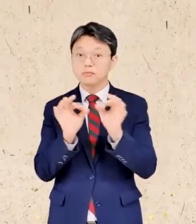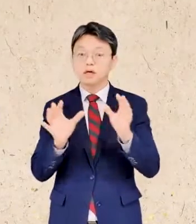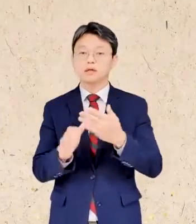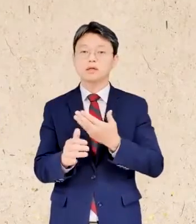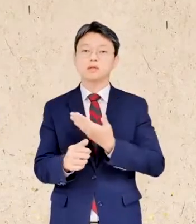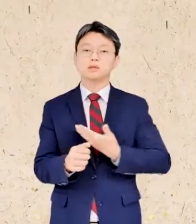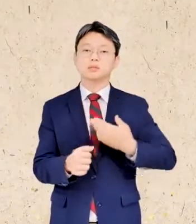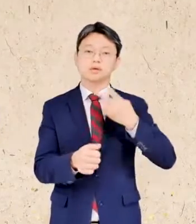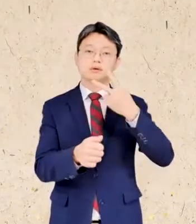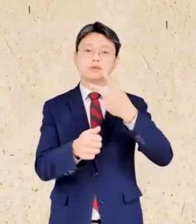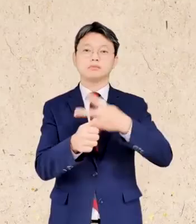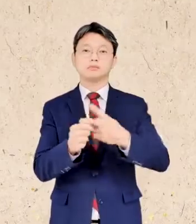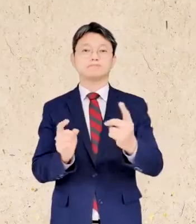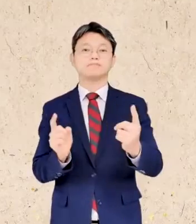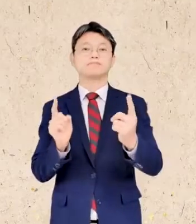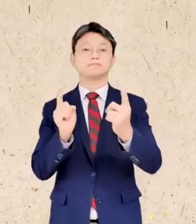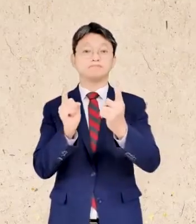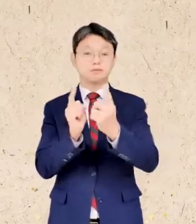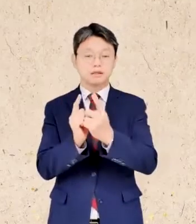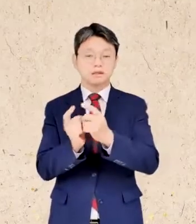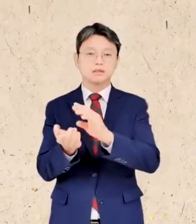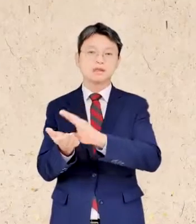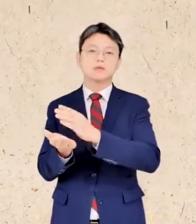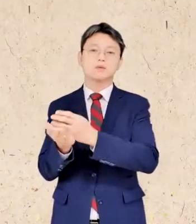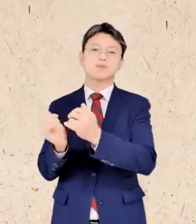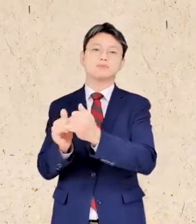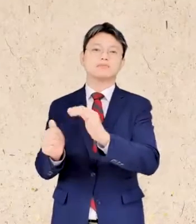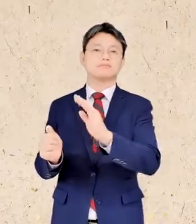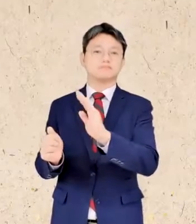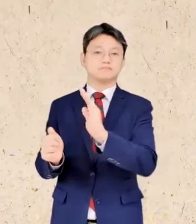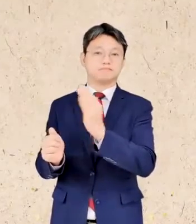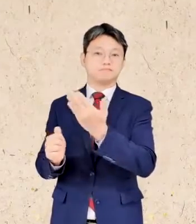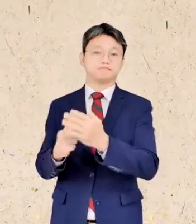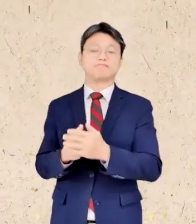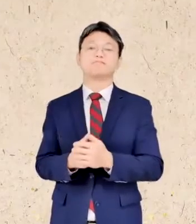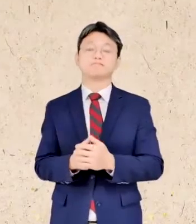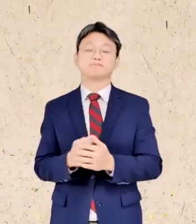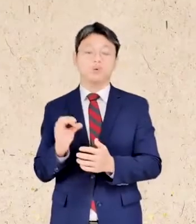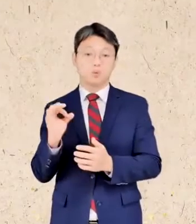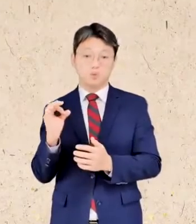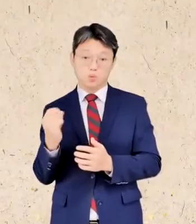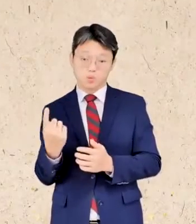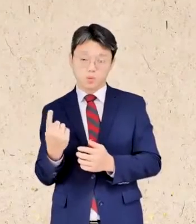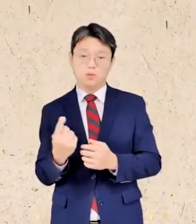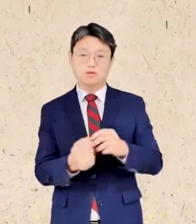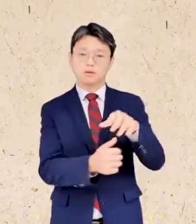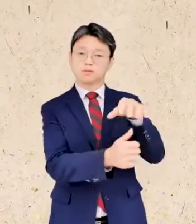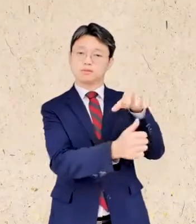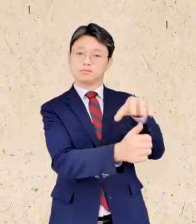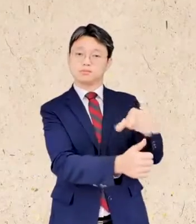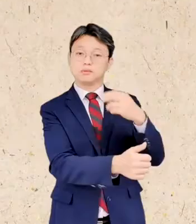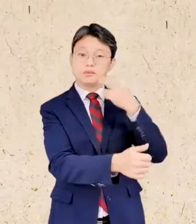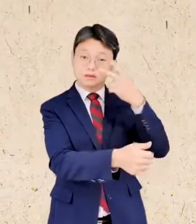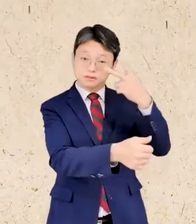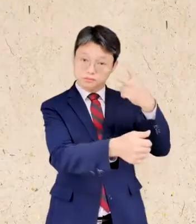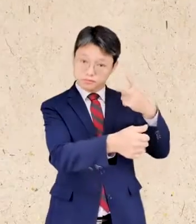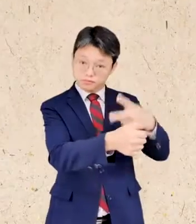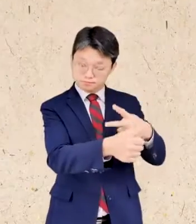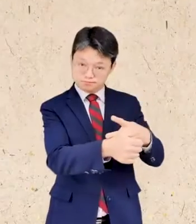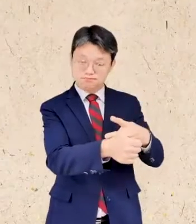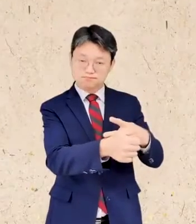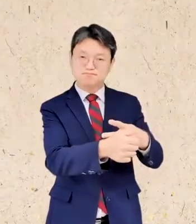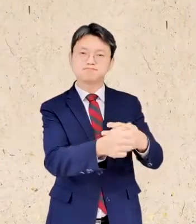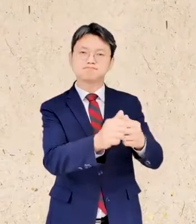그를 통해 그리스도인이 되었습니다. 뿐만 아니라 오네시모는 투옥 생활 중이었던 이 사도 바울을 아주 귀하게